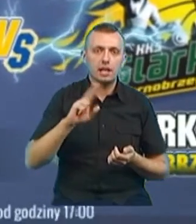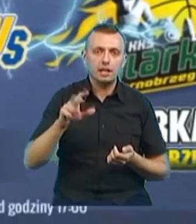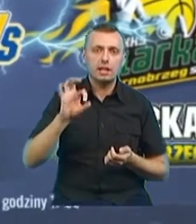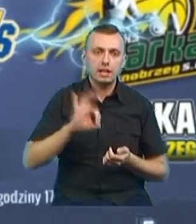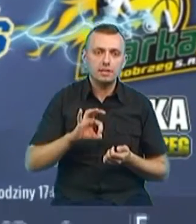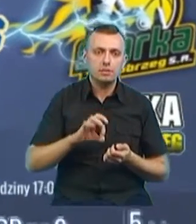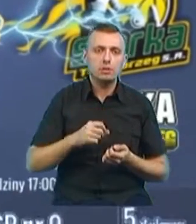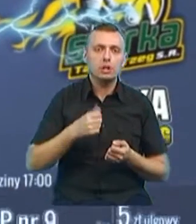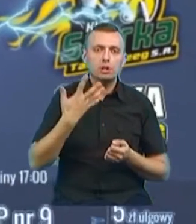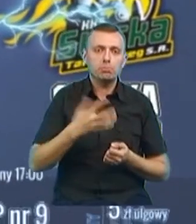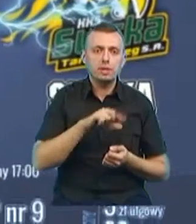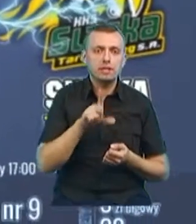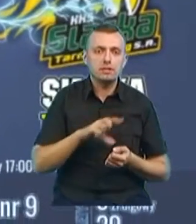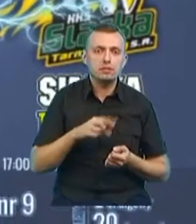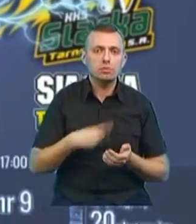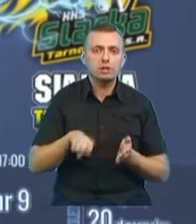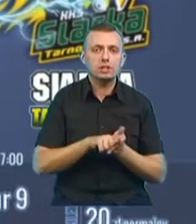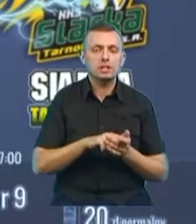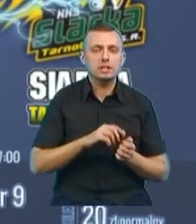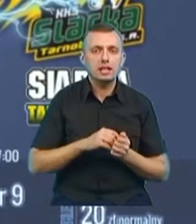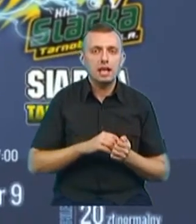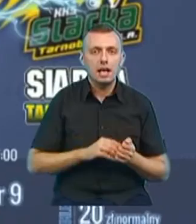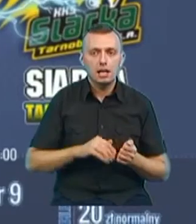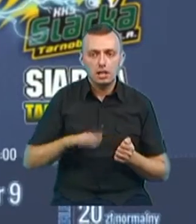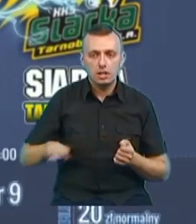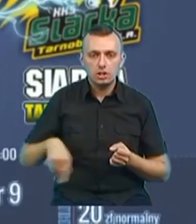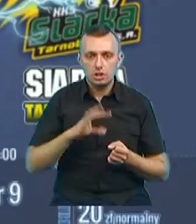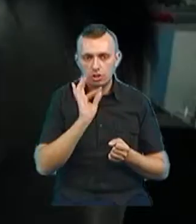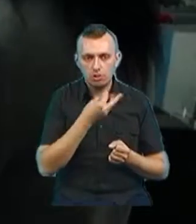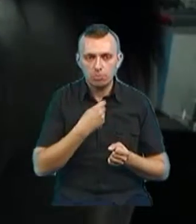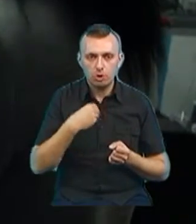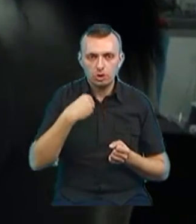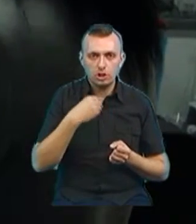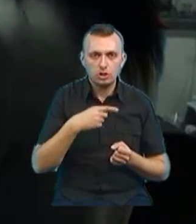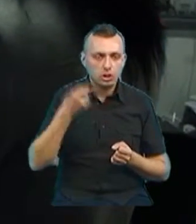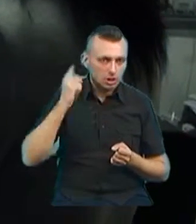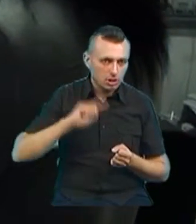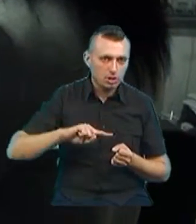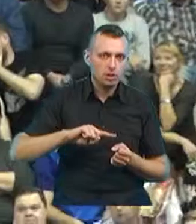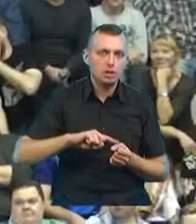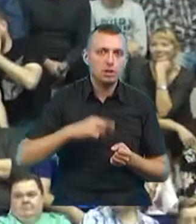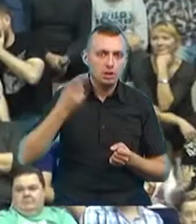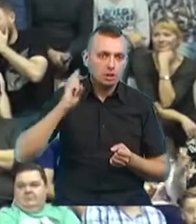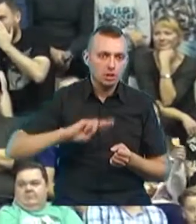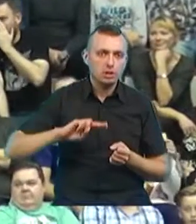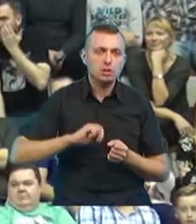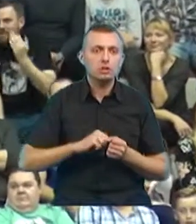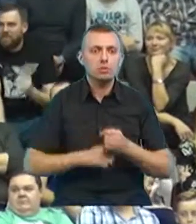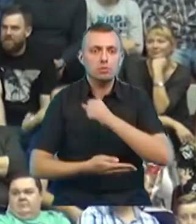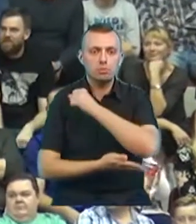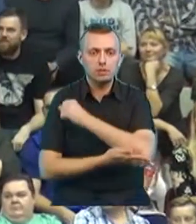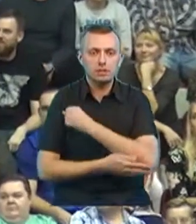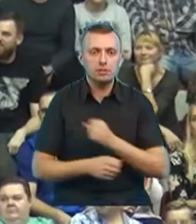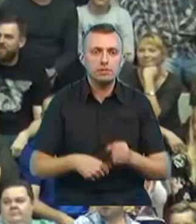listopada o godzinie 18 w hali sportowej przy Szkole Podstawowej nr 9 w Kutnie, są już do nabycia w biurze KKS-u. Przypomnijmy, 5